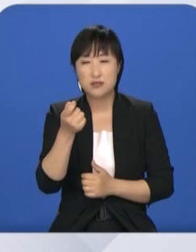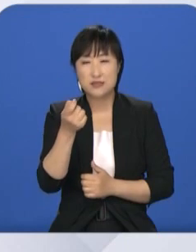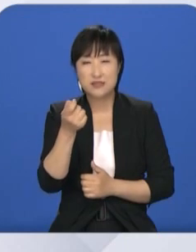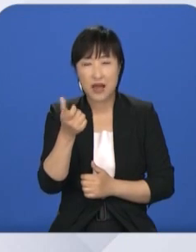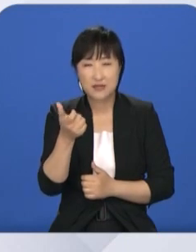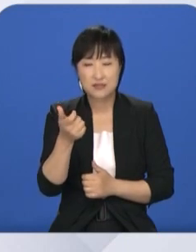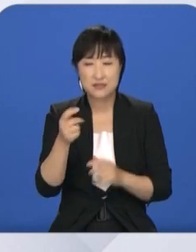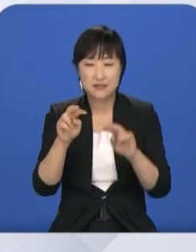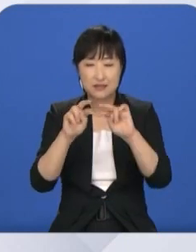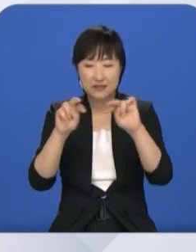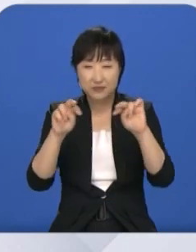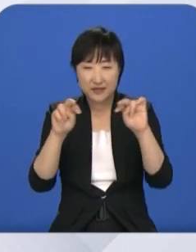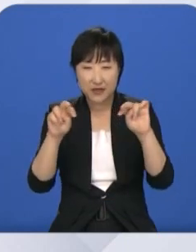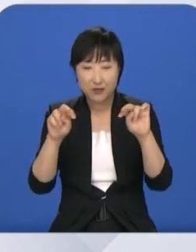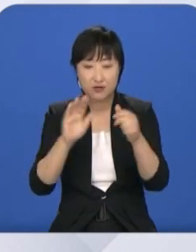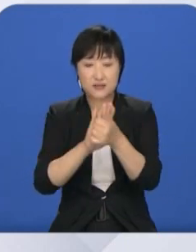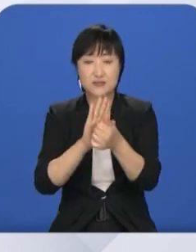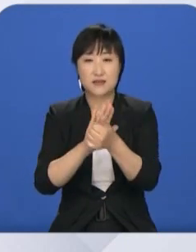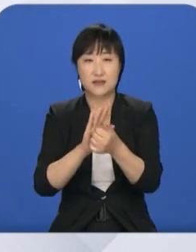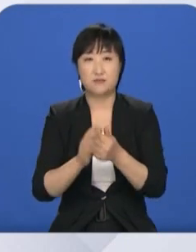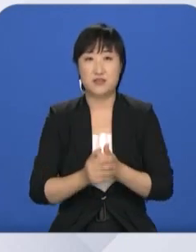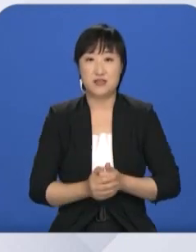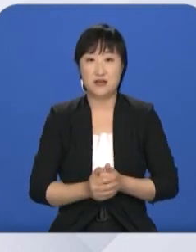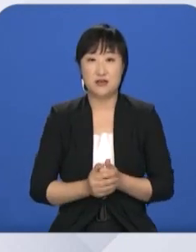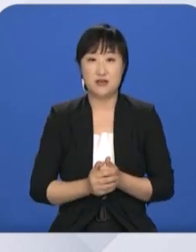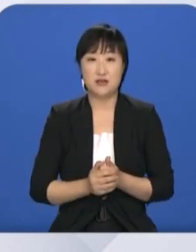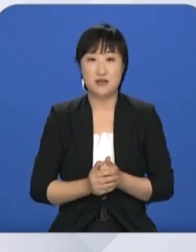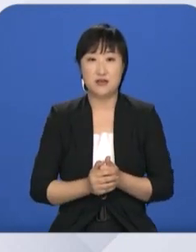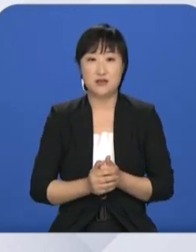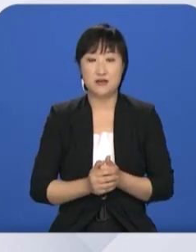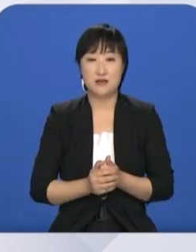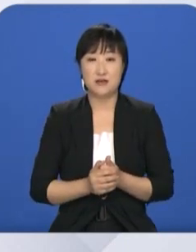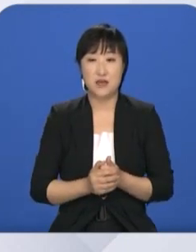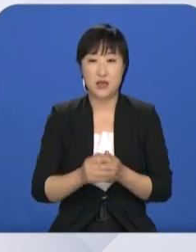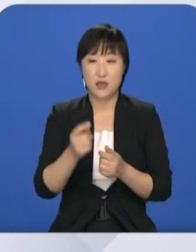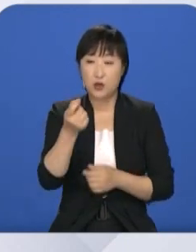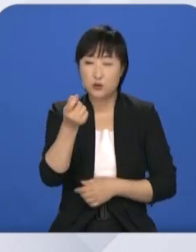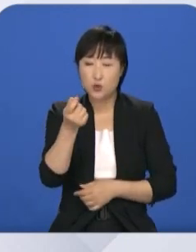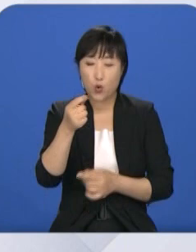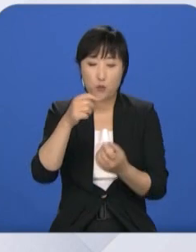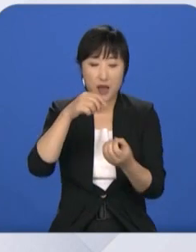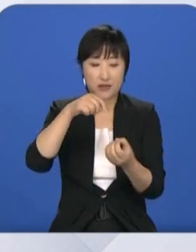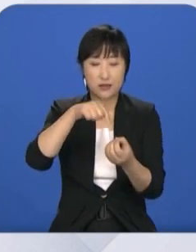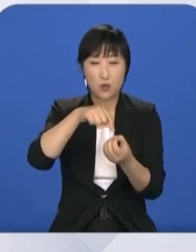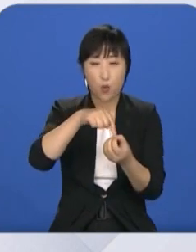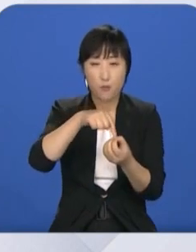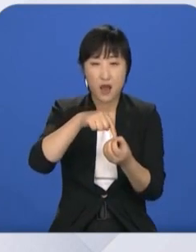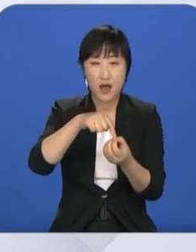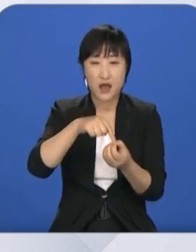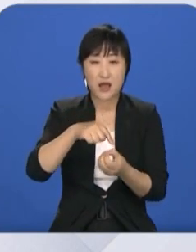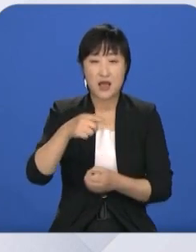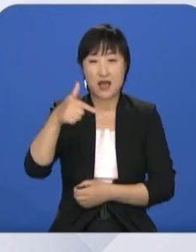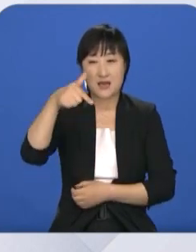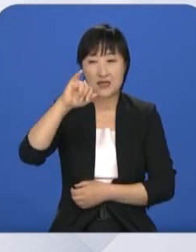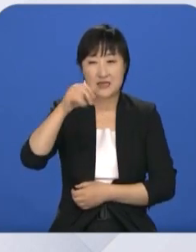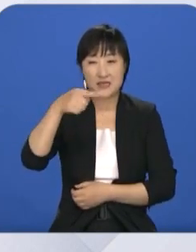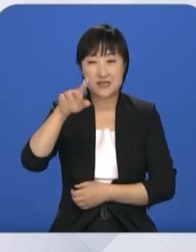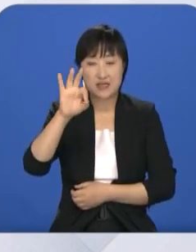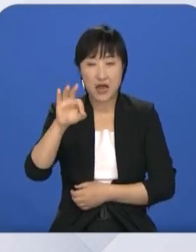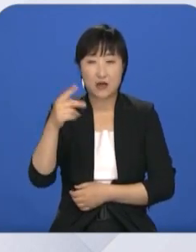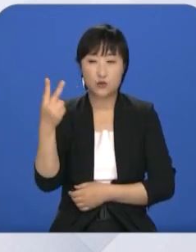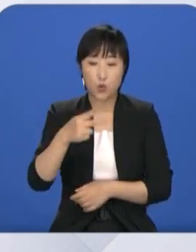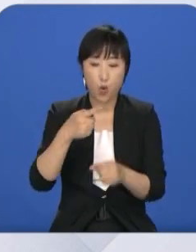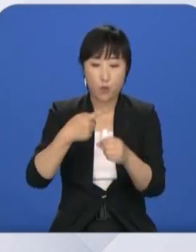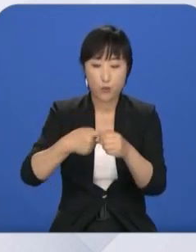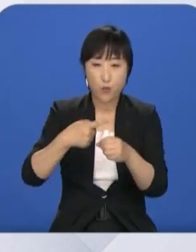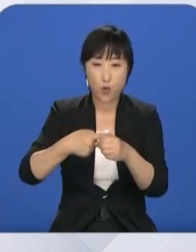틈새 작목을 적극 지원해야 된다고 생각을 합니다. 그러니까 미니 호박이나 기장, 뭐 보리,